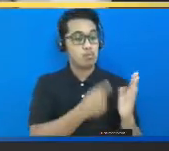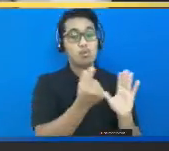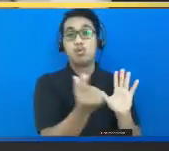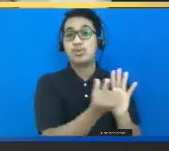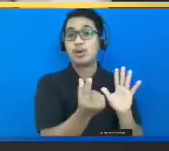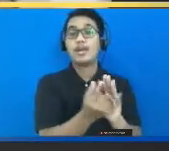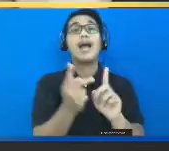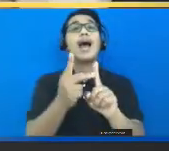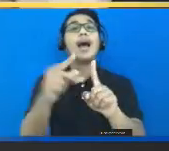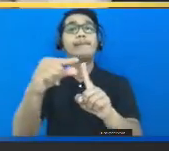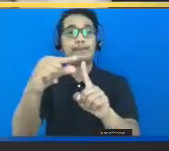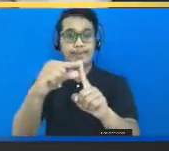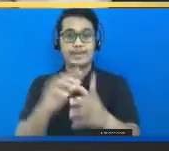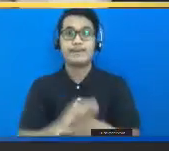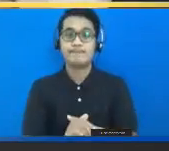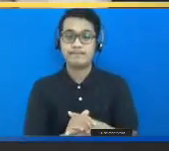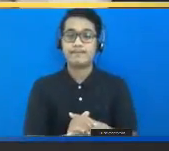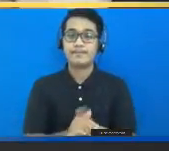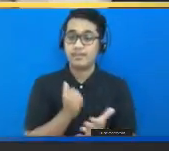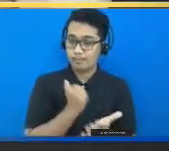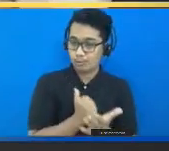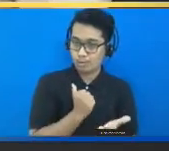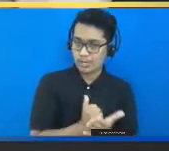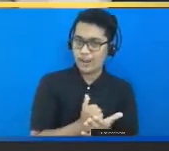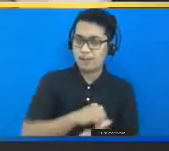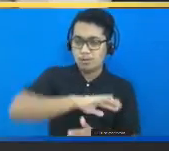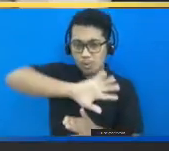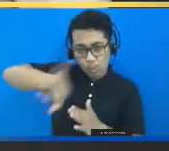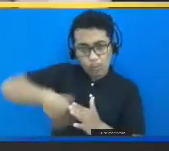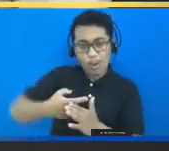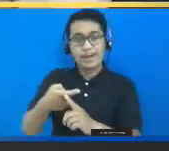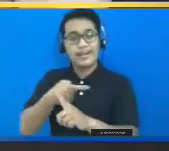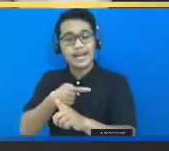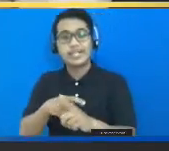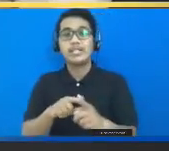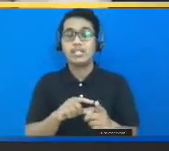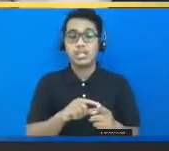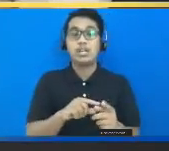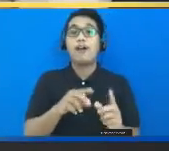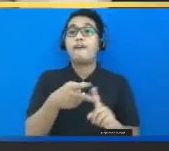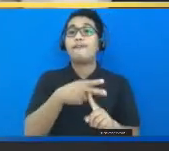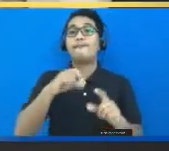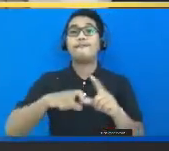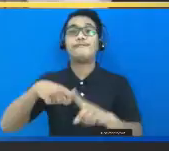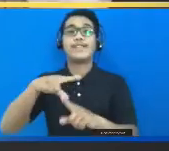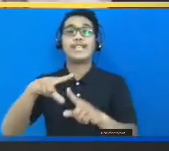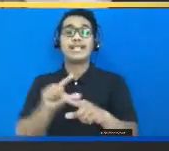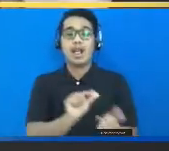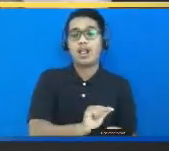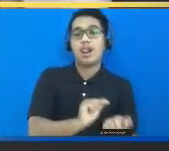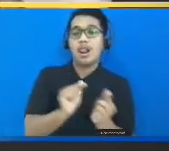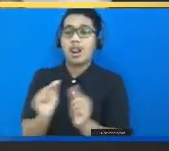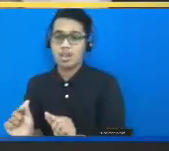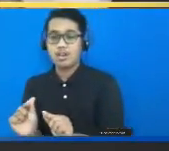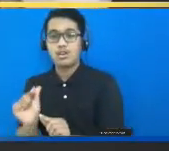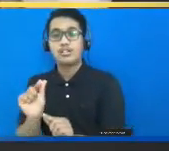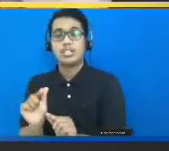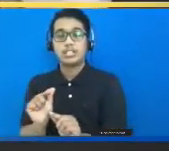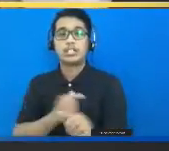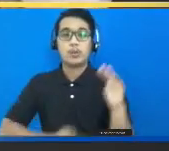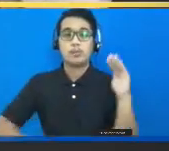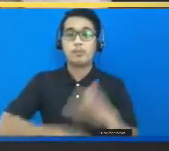ATP dan sebenarnya merupakan keseluruhan dari posisi sekali selain mengoptimalkan di sisi pendapatan